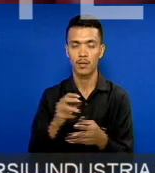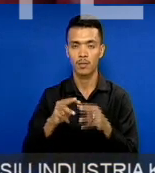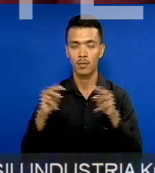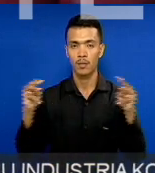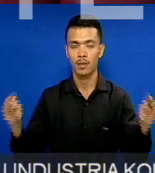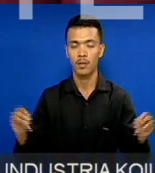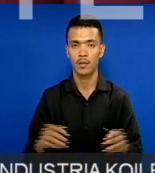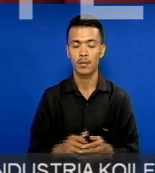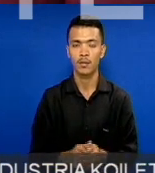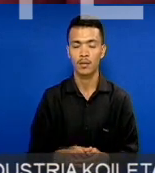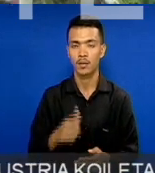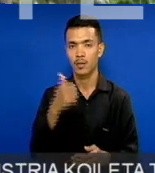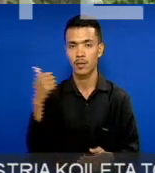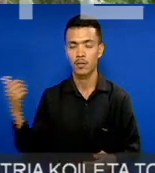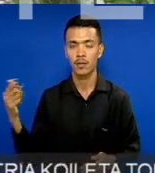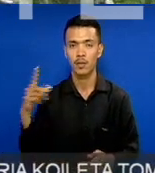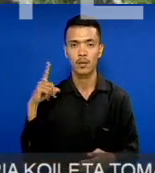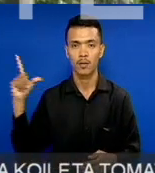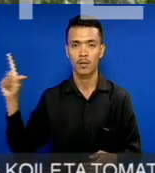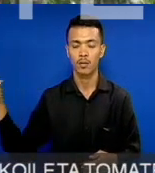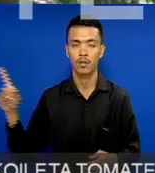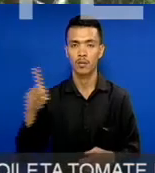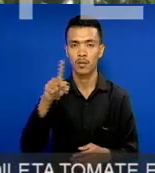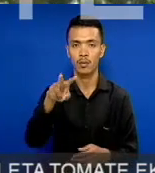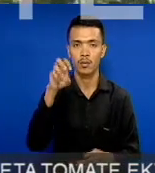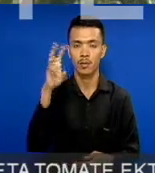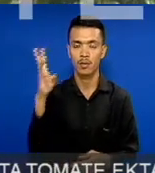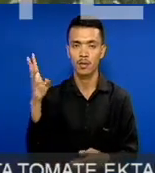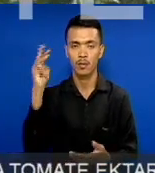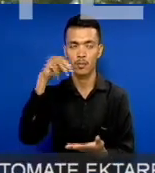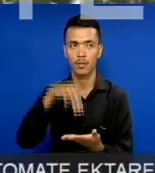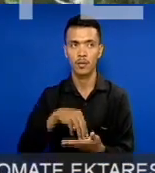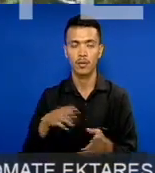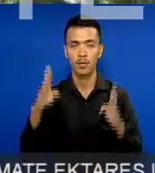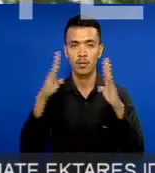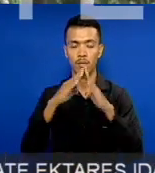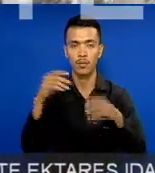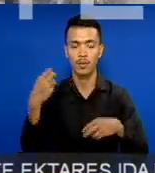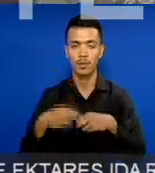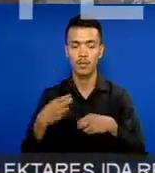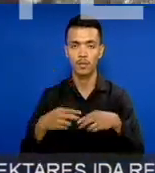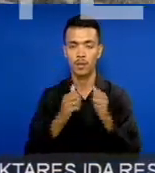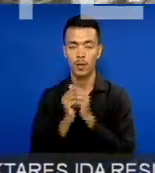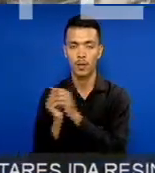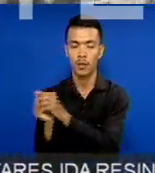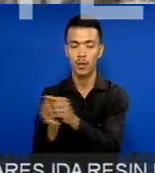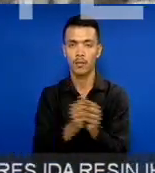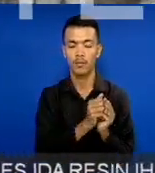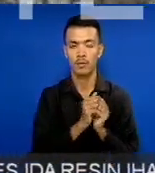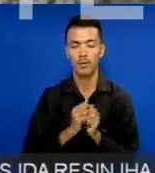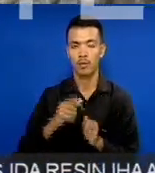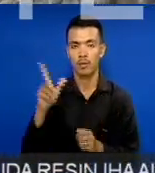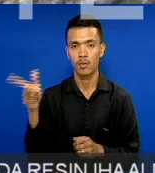mos 206 metros Uma comunidade nebe ameaçado russi corrente mota maudeku hamutu kuma kain rua nulo